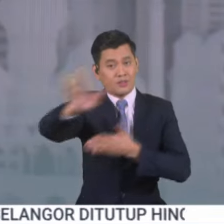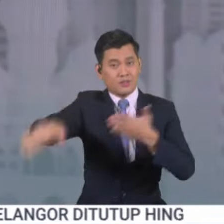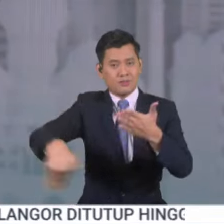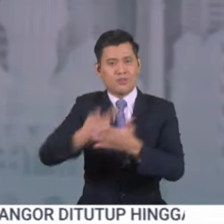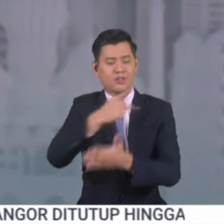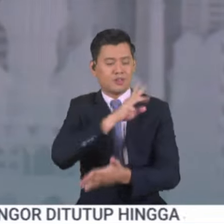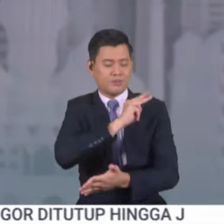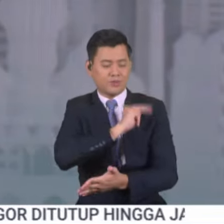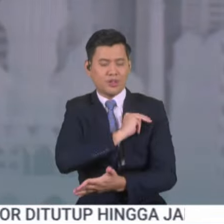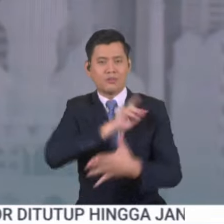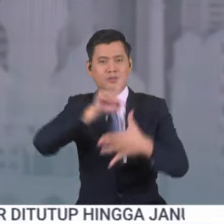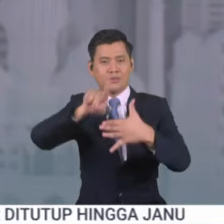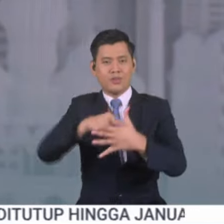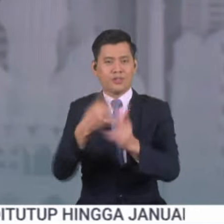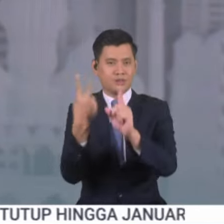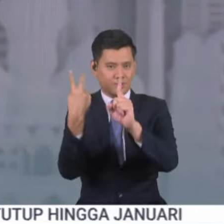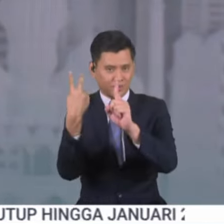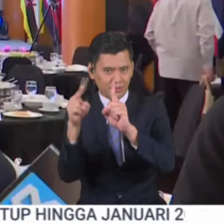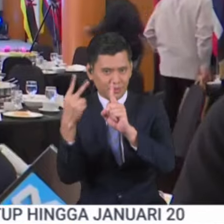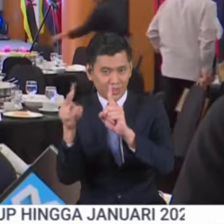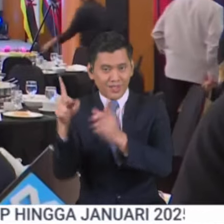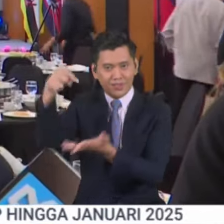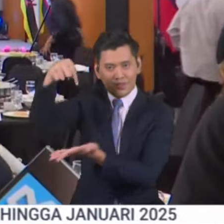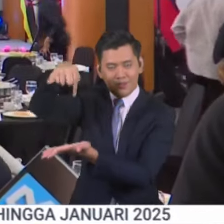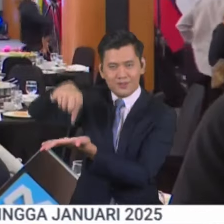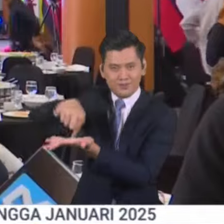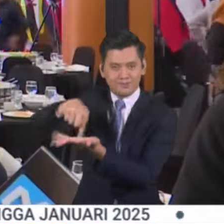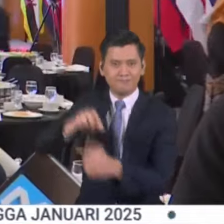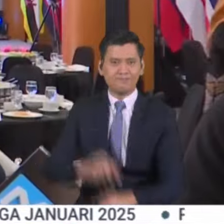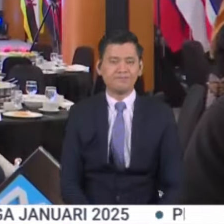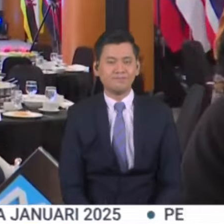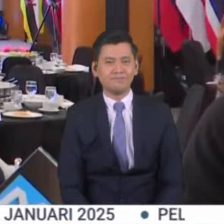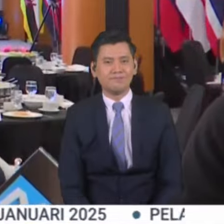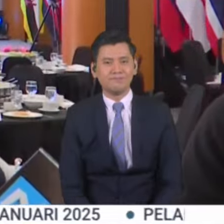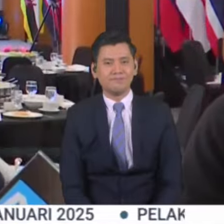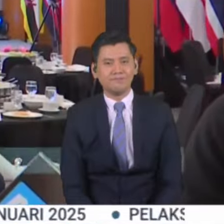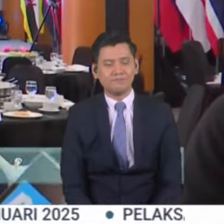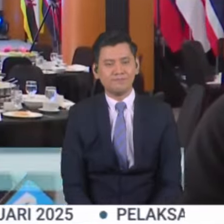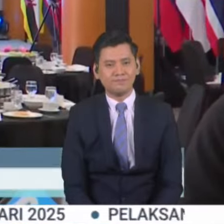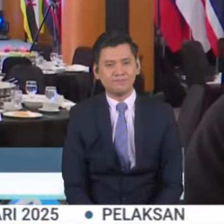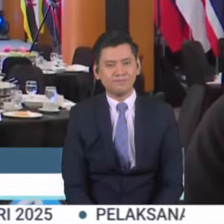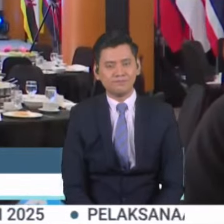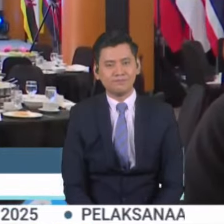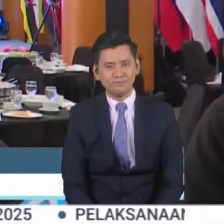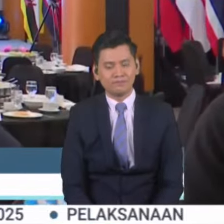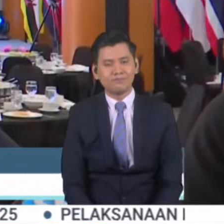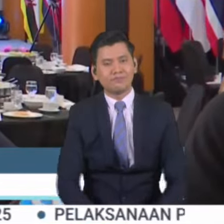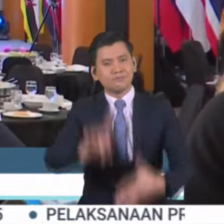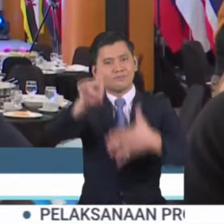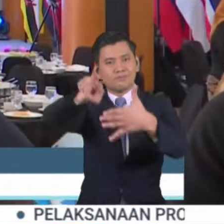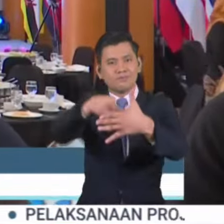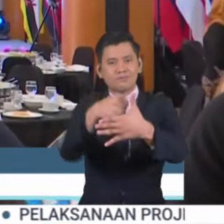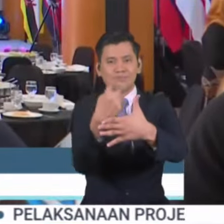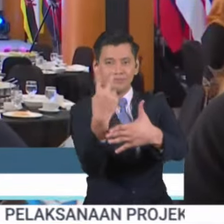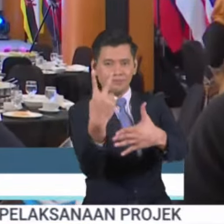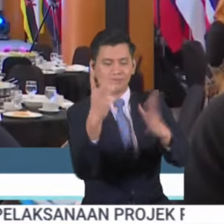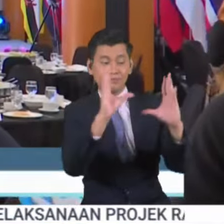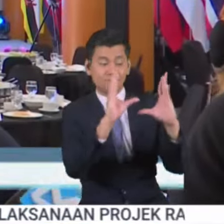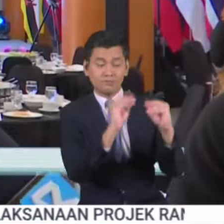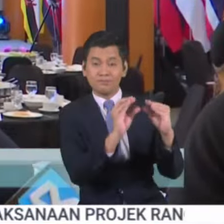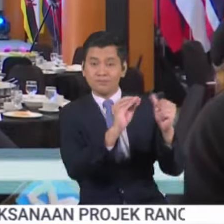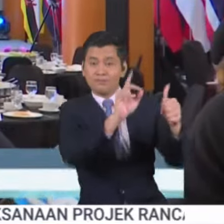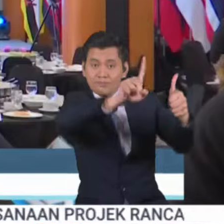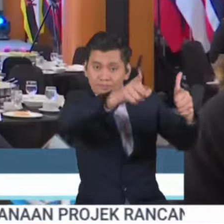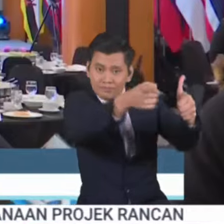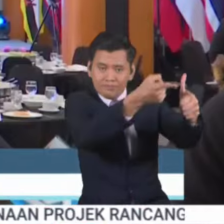kementerian Disember ini. Untuk ekonomi, pertunggak ekonomi. Dan pada bulan Februari ini mesyuarat pertama